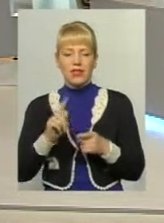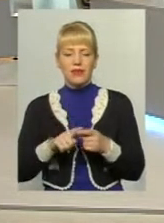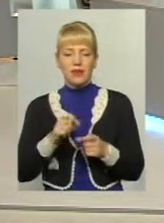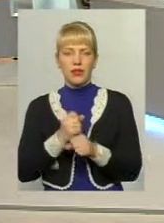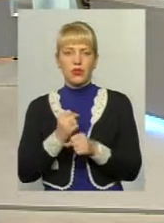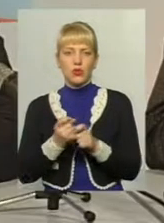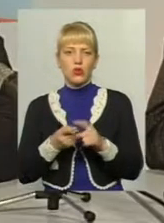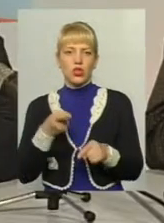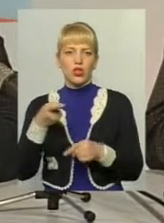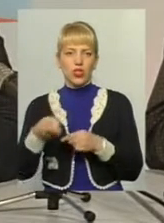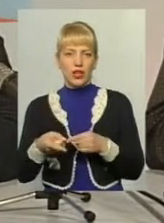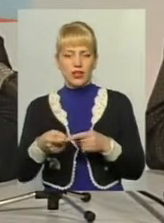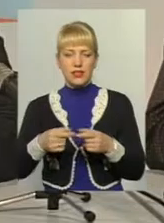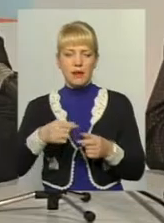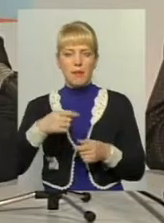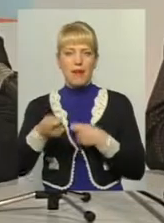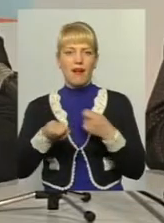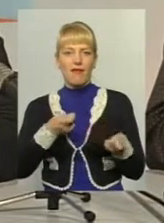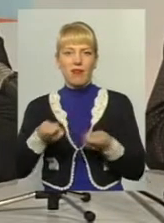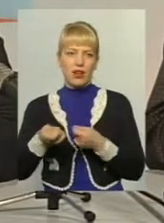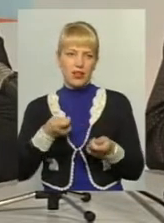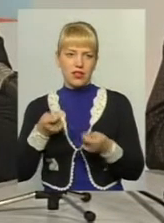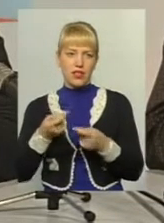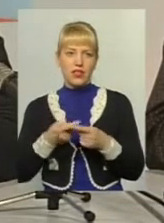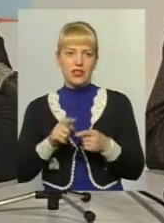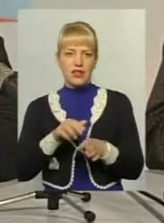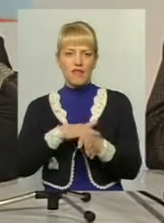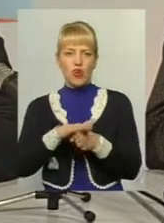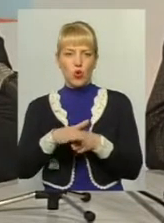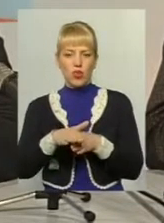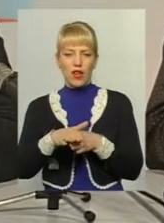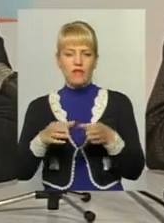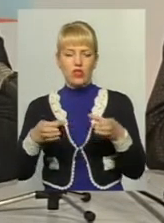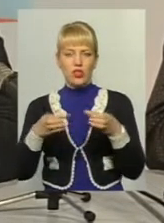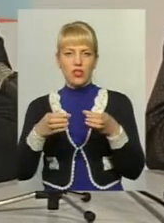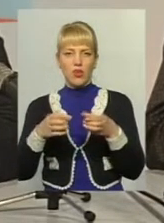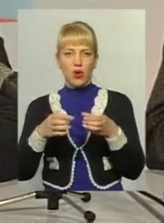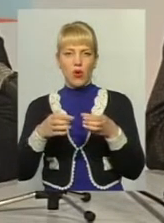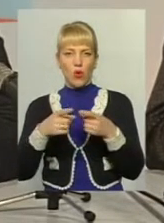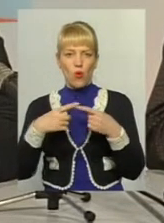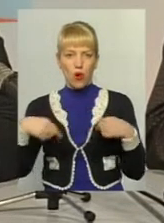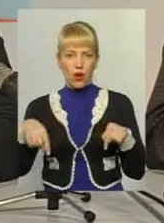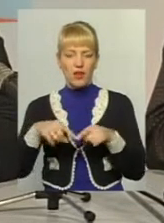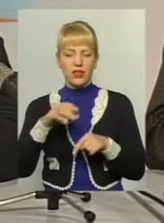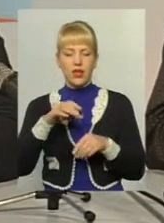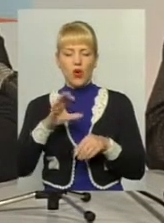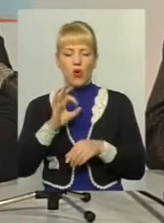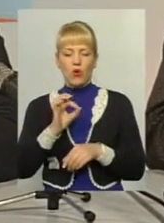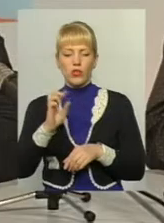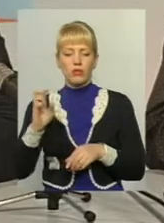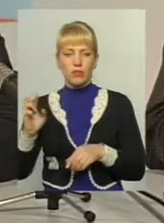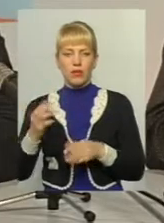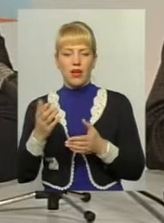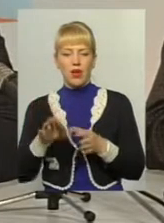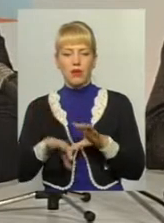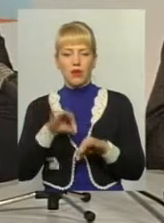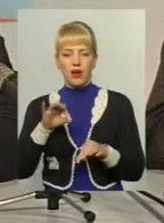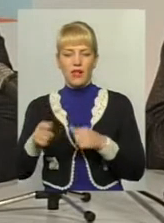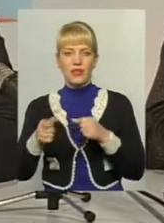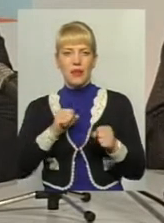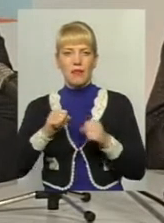шляхів. Можливо, і не варто його застосовувати, але один з варіантів є. Як з боржниками